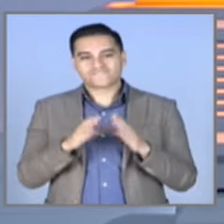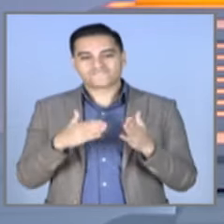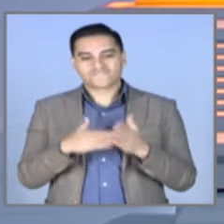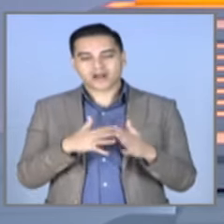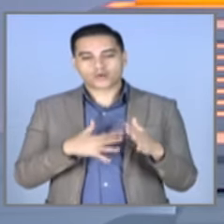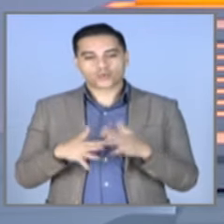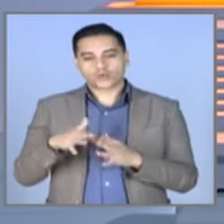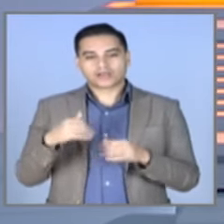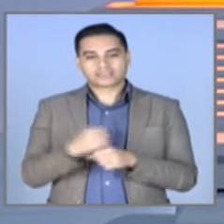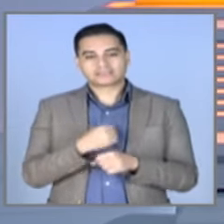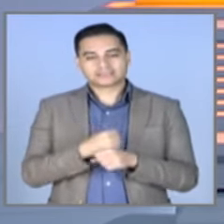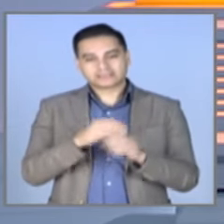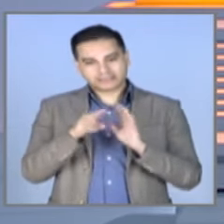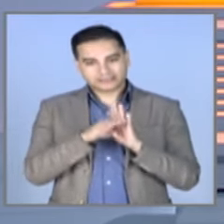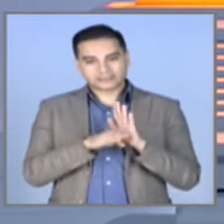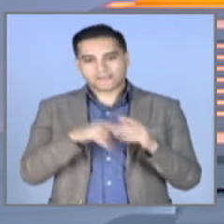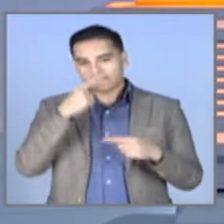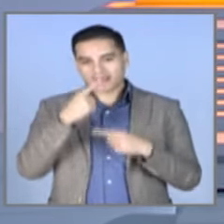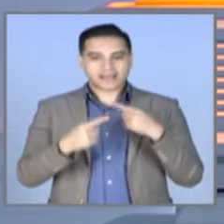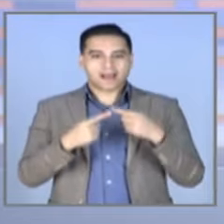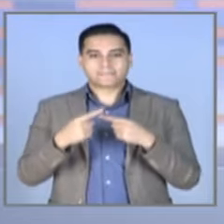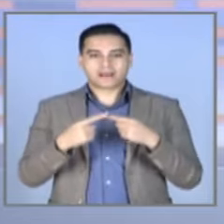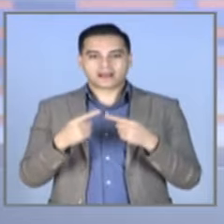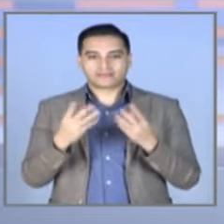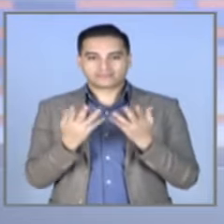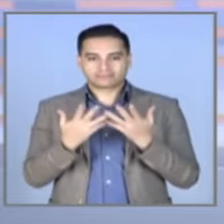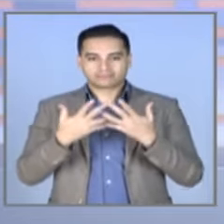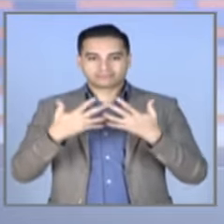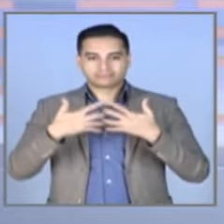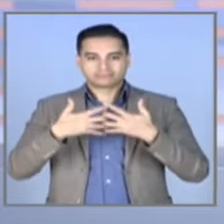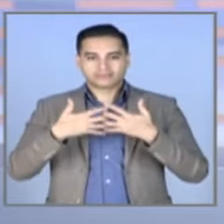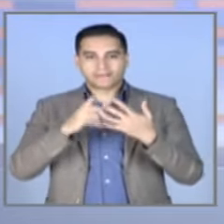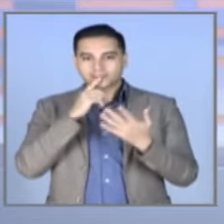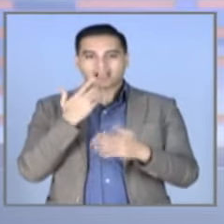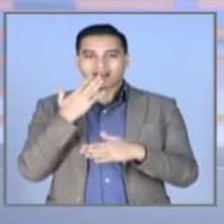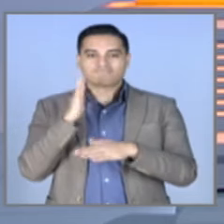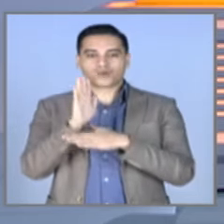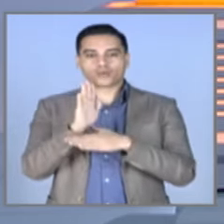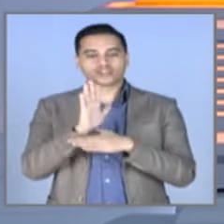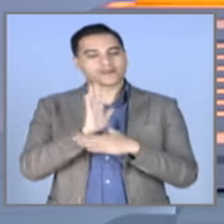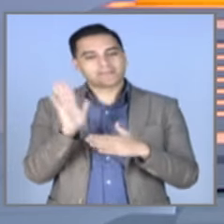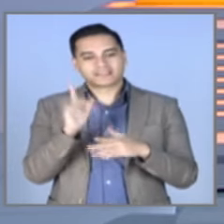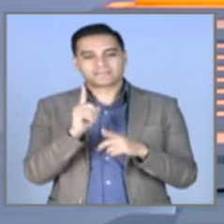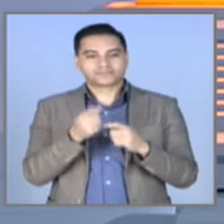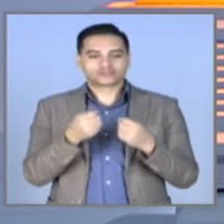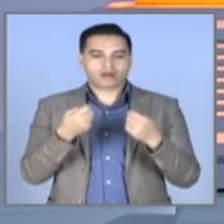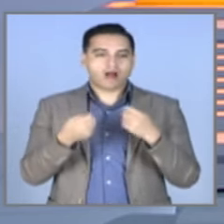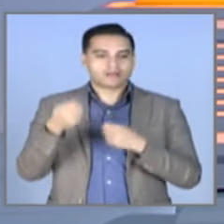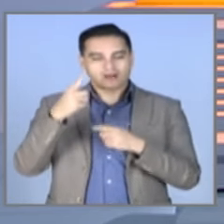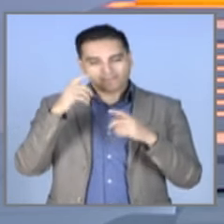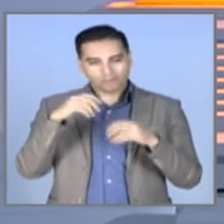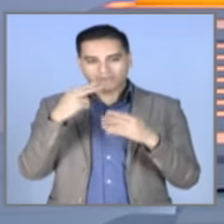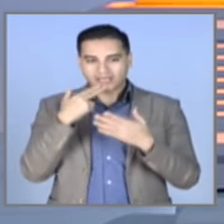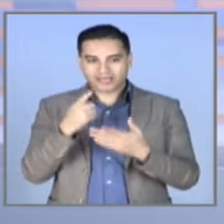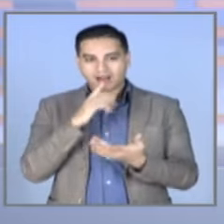احنا تروس بنكمل بعض، ولكن انا في الواجهه مش اكتر. ربنا يوفقك. اشكرك.